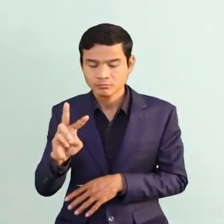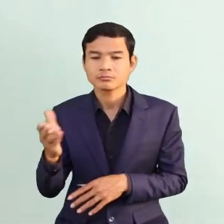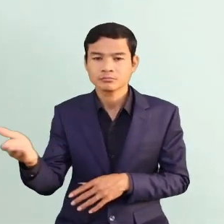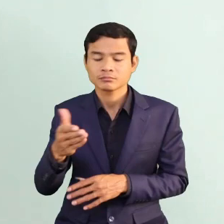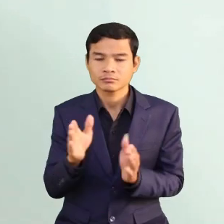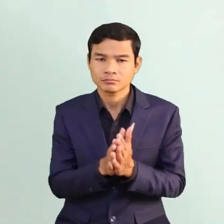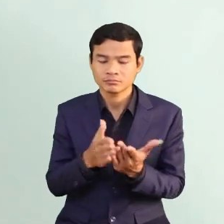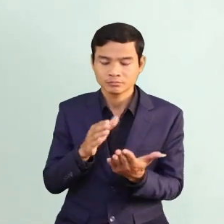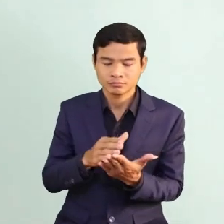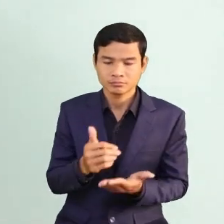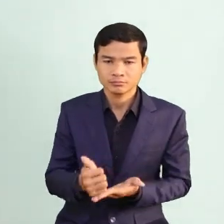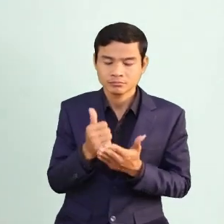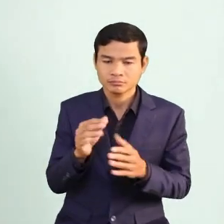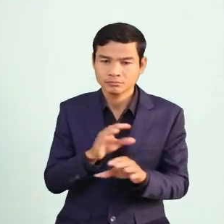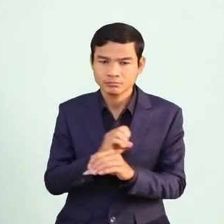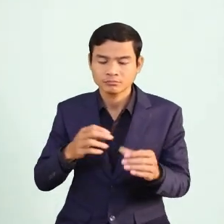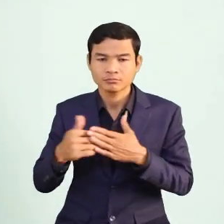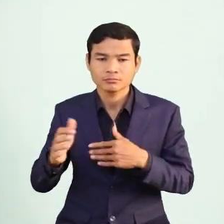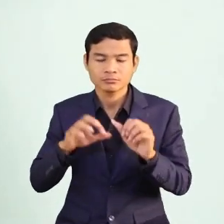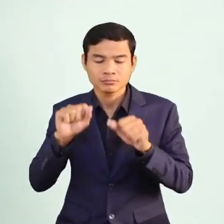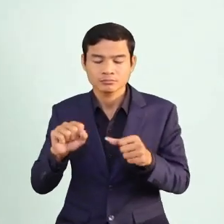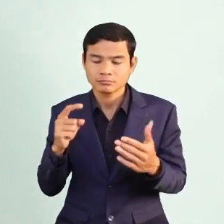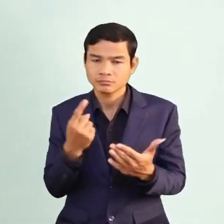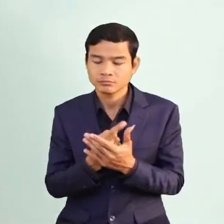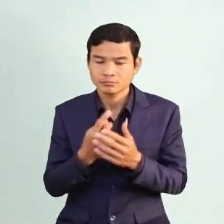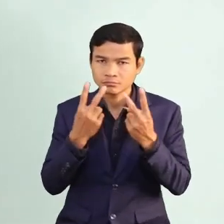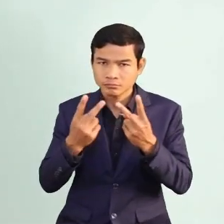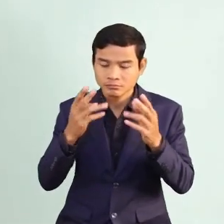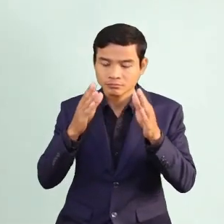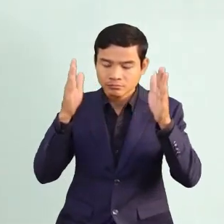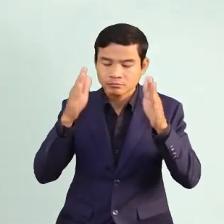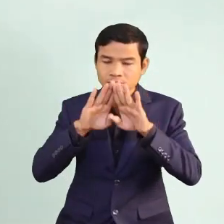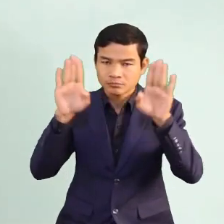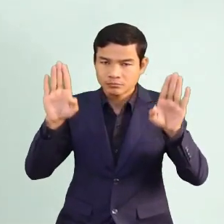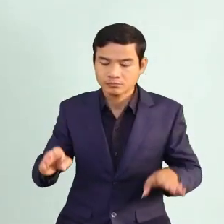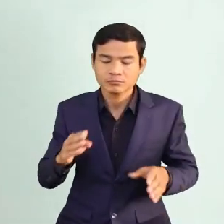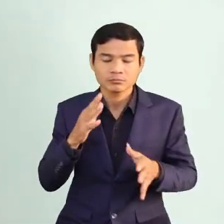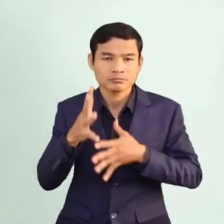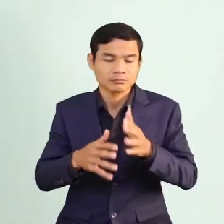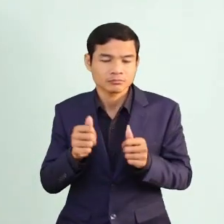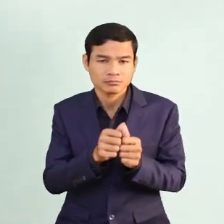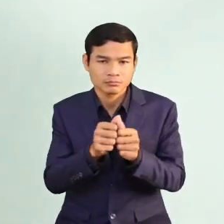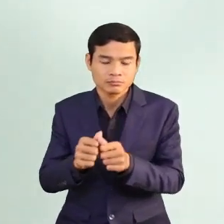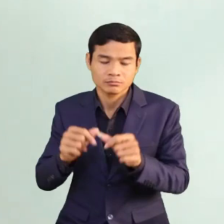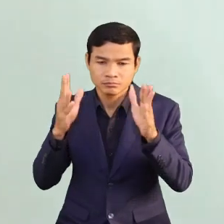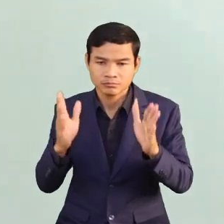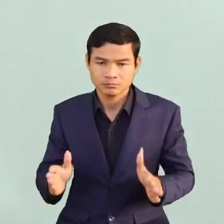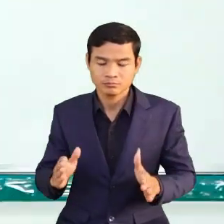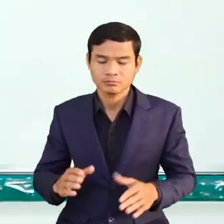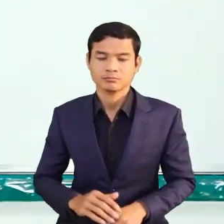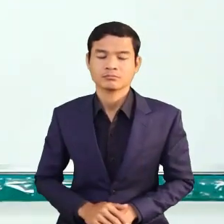ได้เต้ก้นเตาโจรมวักหัดซ้ำประกอบอันชิมวยเนี่ยกรุ้นในเลือดดาเขียนใ